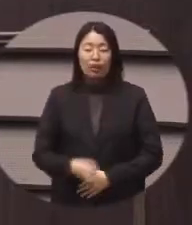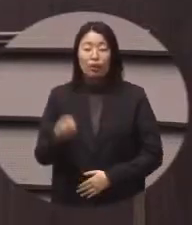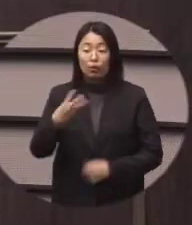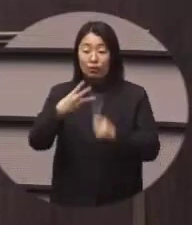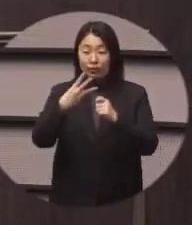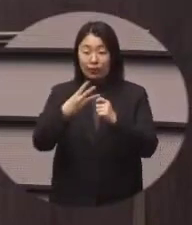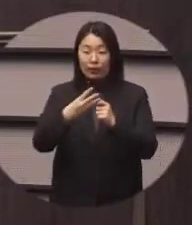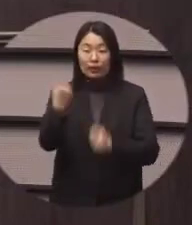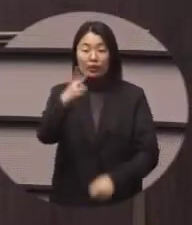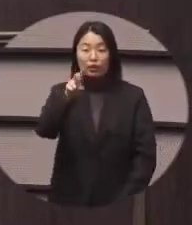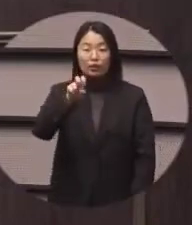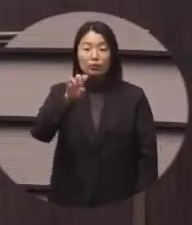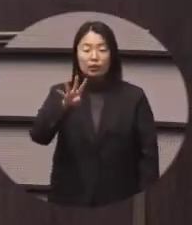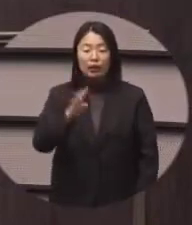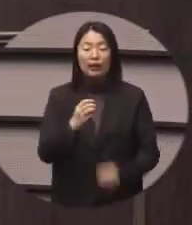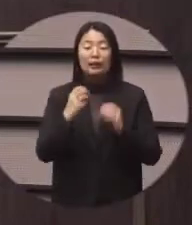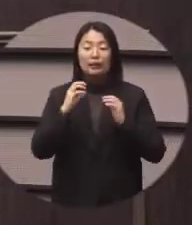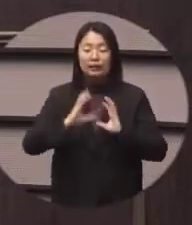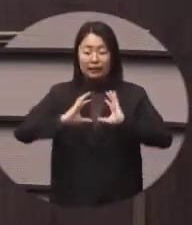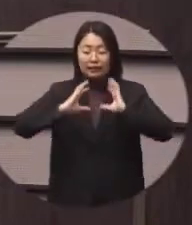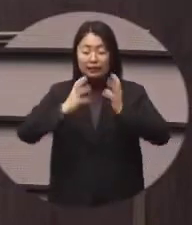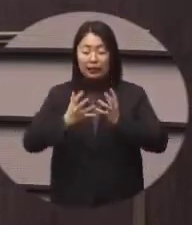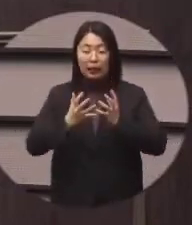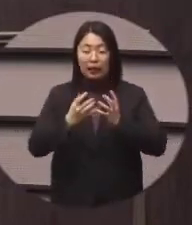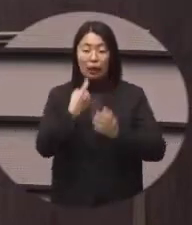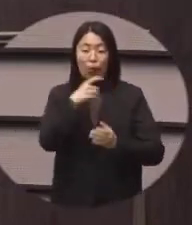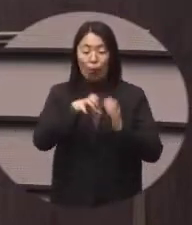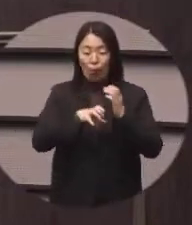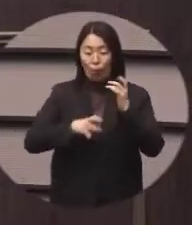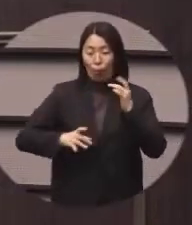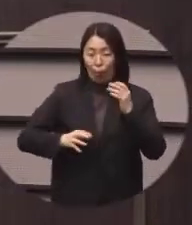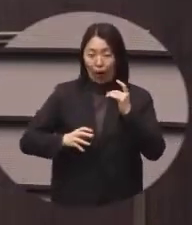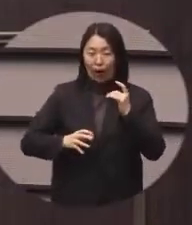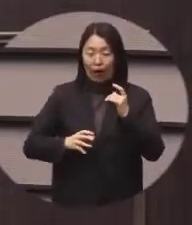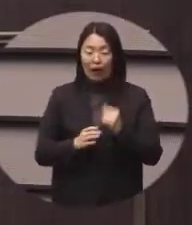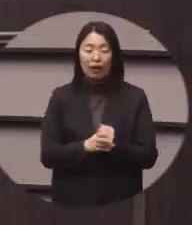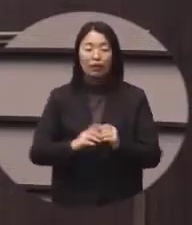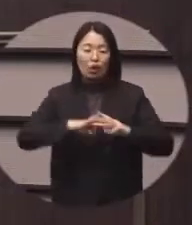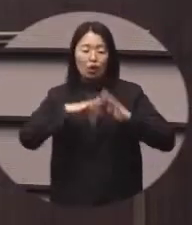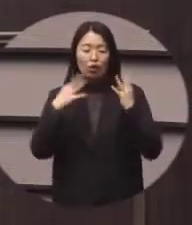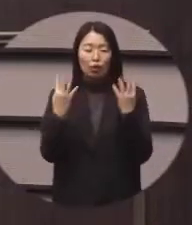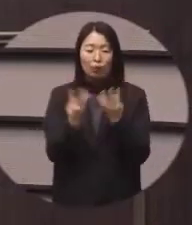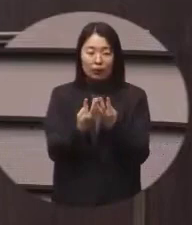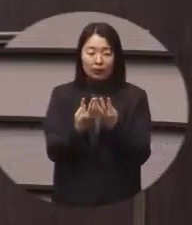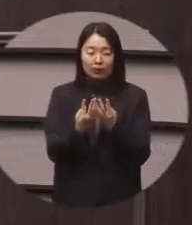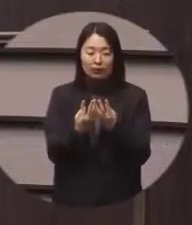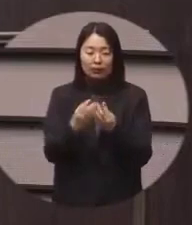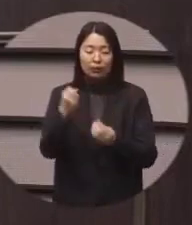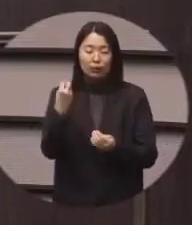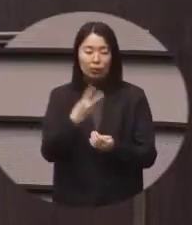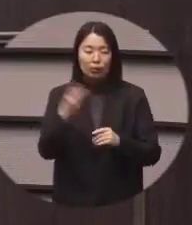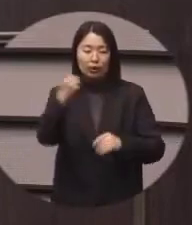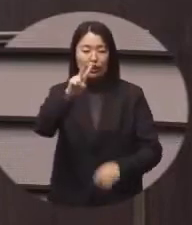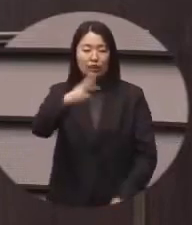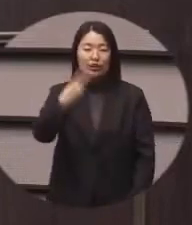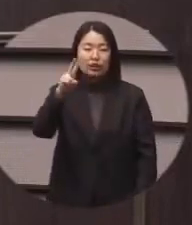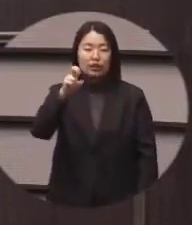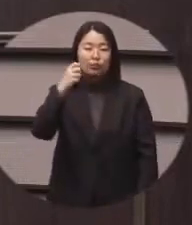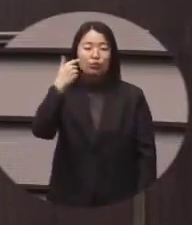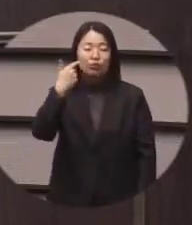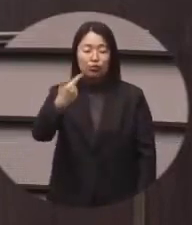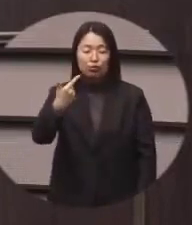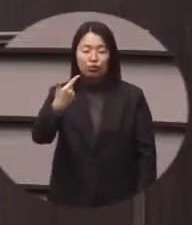2024년 세계 관악 컨퍼런스 성공적 개최와 2026년 경기도 종합체육대회 유치로